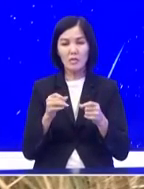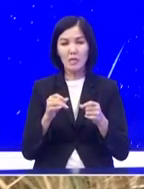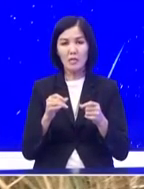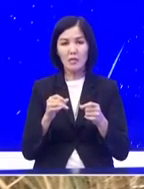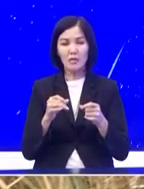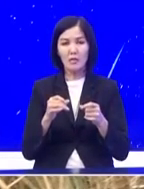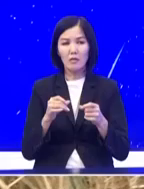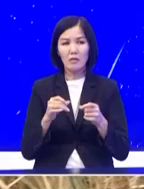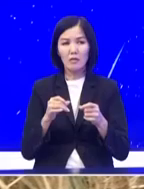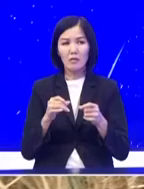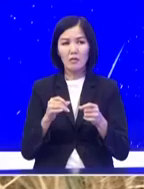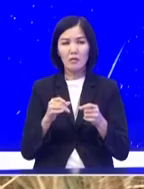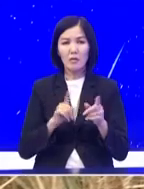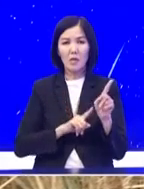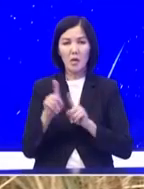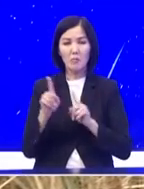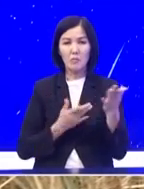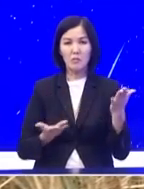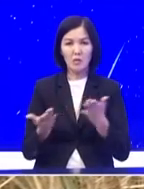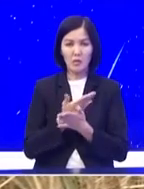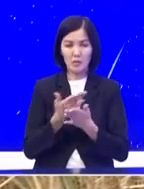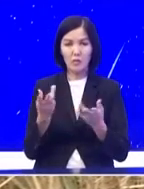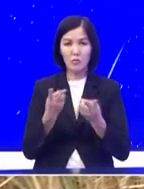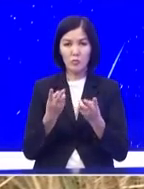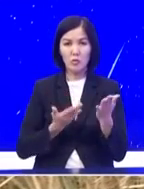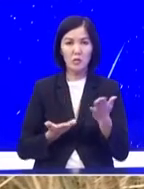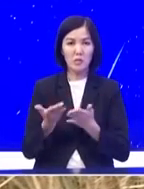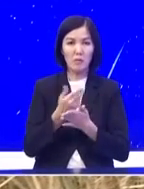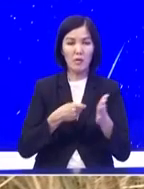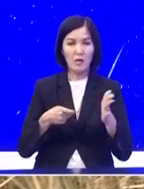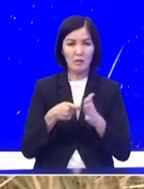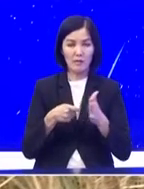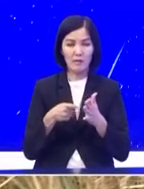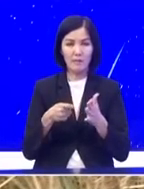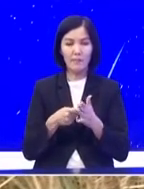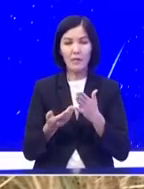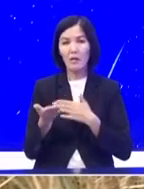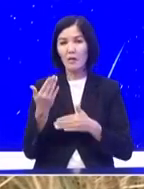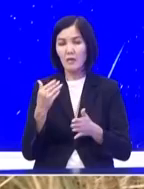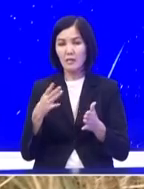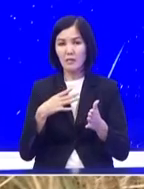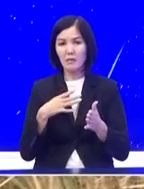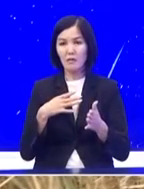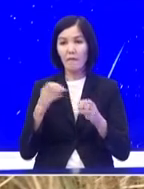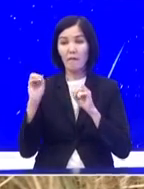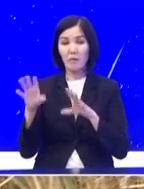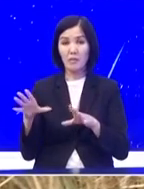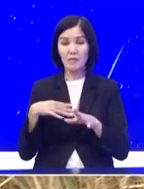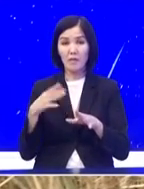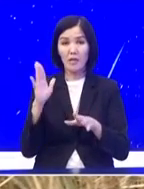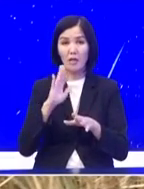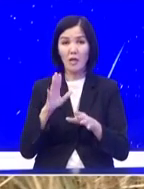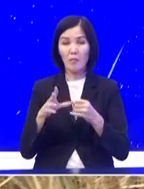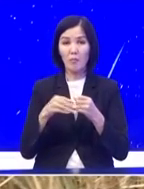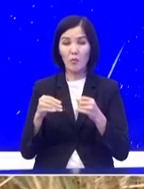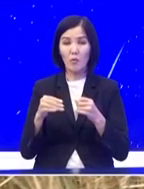камыш косить. Мы, например, в этом году пшеничную солому раньше все раздрабили, выбрасывали на поле. В этом